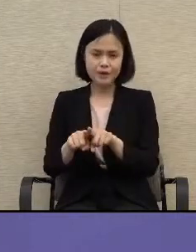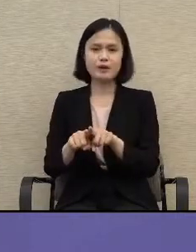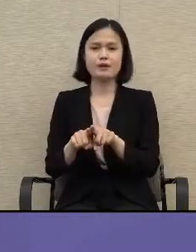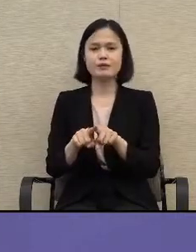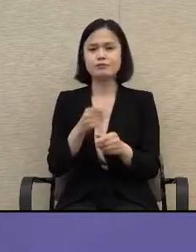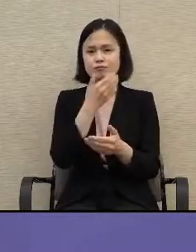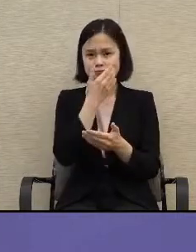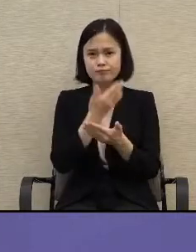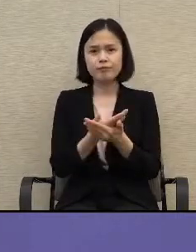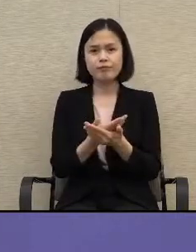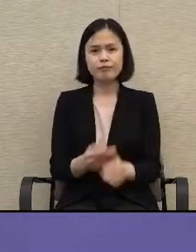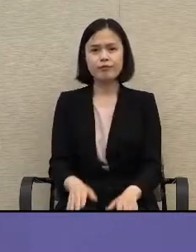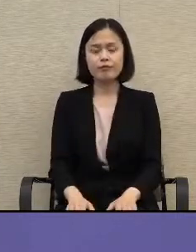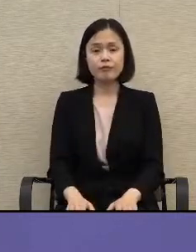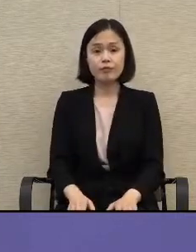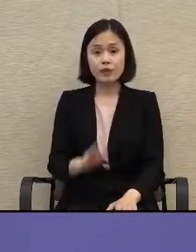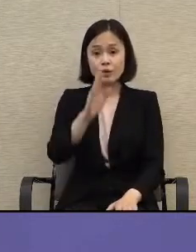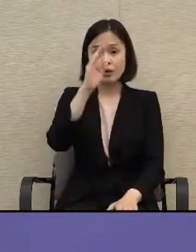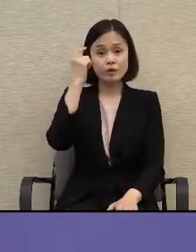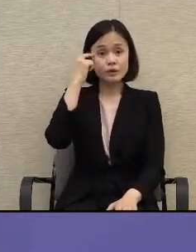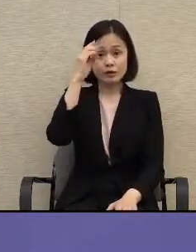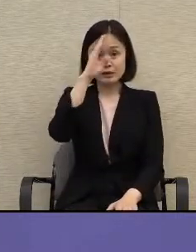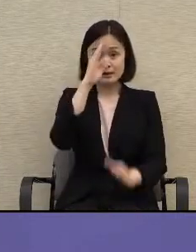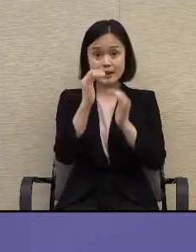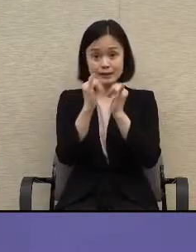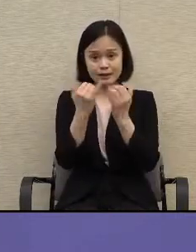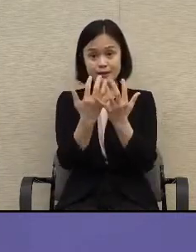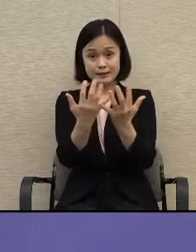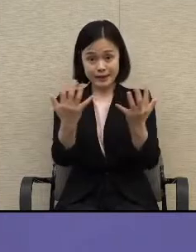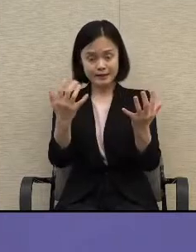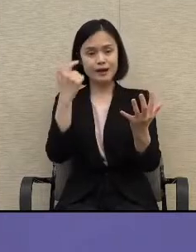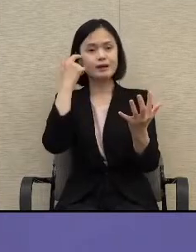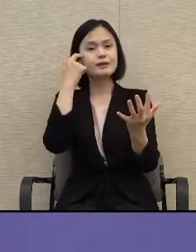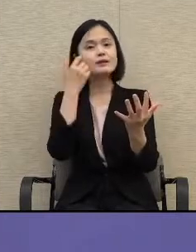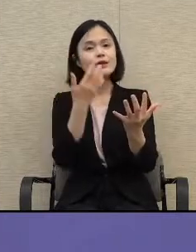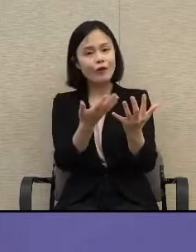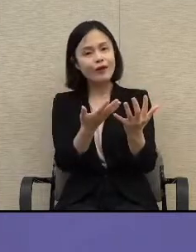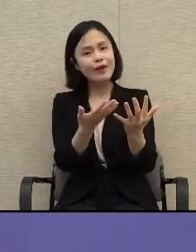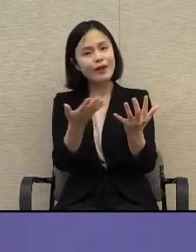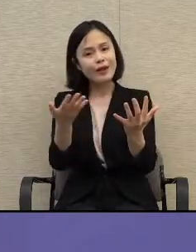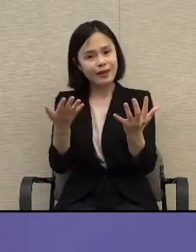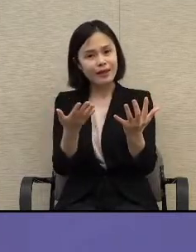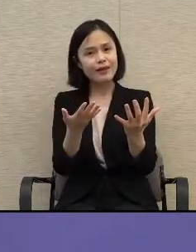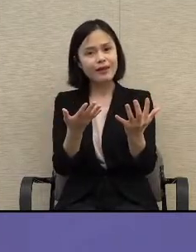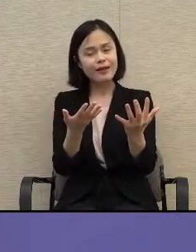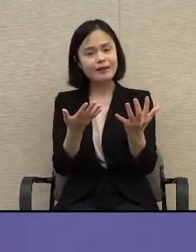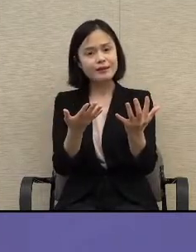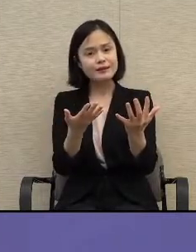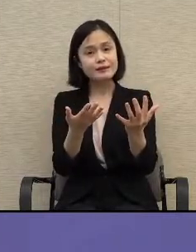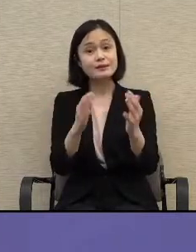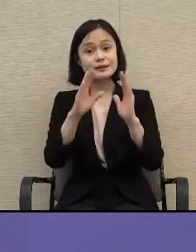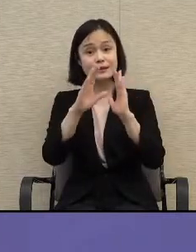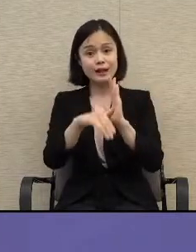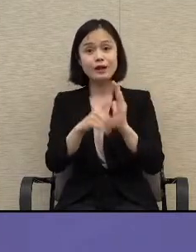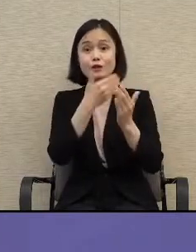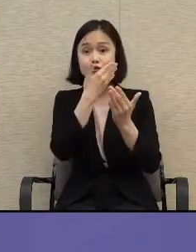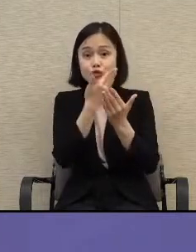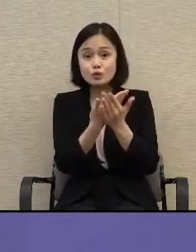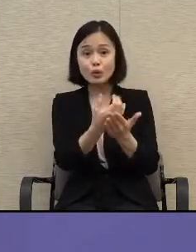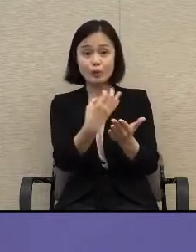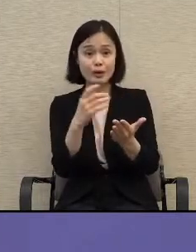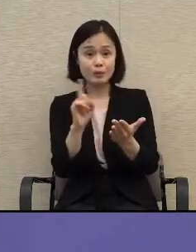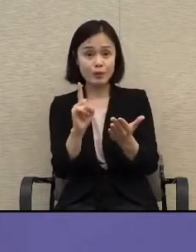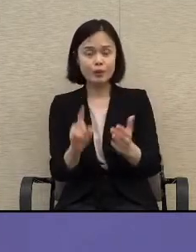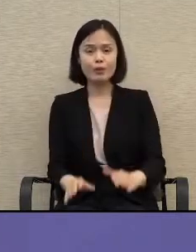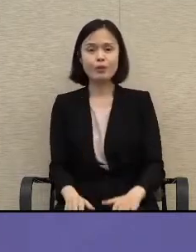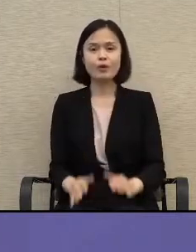기존의 정신질환자분들을 대상으로 한 연계 체계 안에서 많이 강조가 되었던 측면들이 있고, 최근에 이제 전 국민의